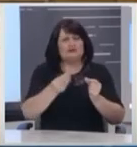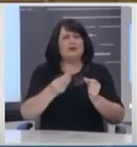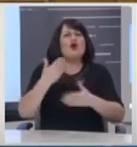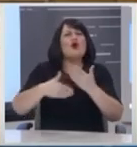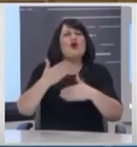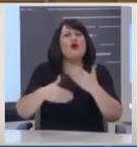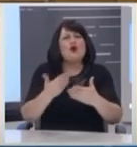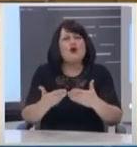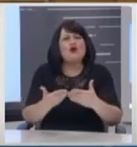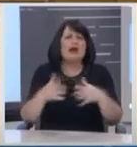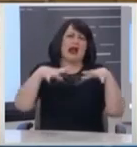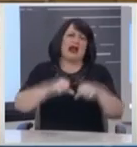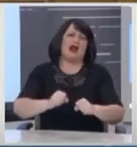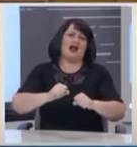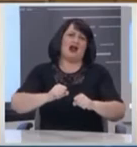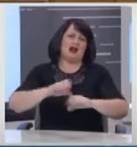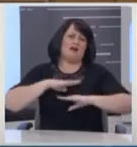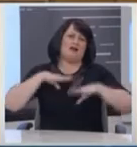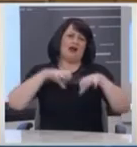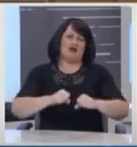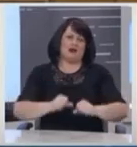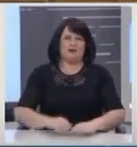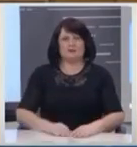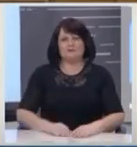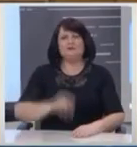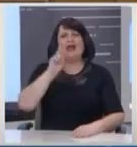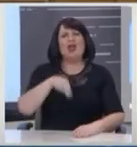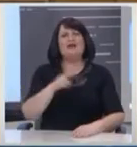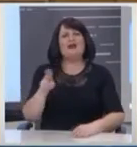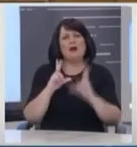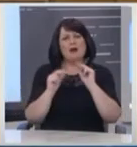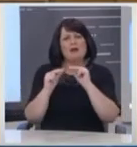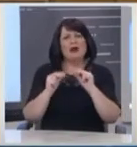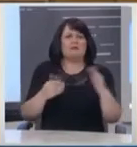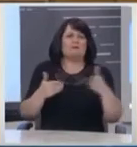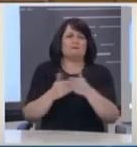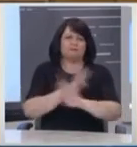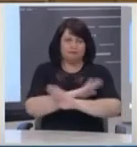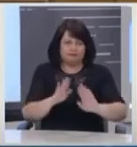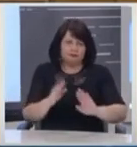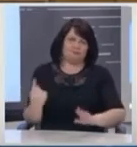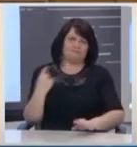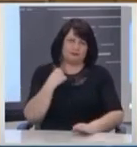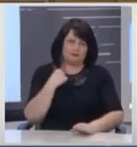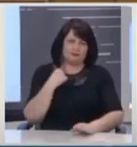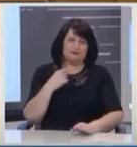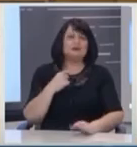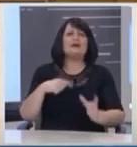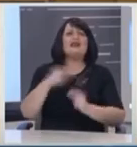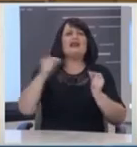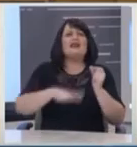χρόνια κατοχή. Η αποτυχία στην Ελβετία αποτελεί για το λαό της Κύπρου, για